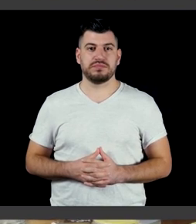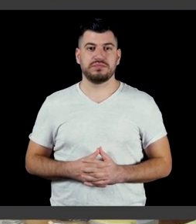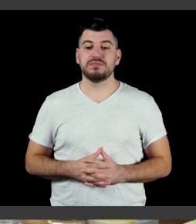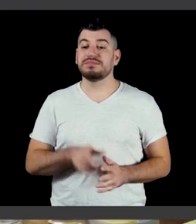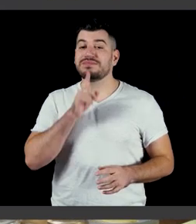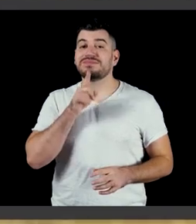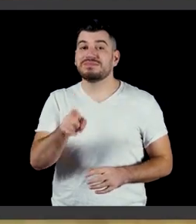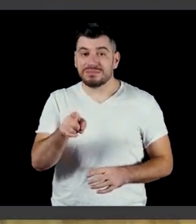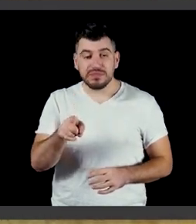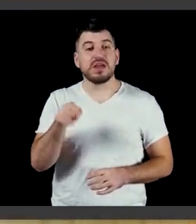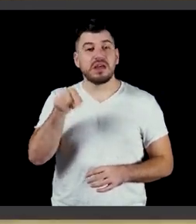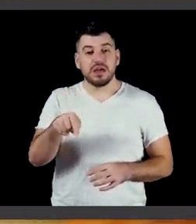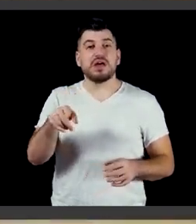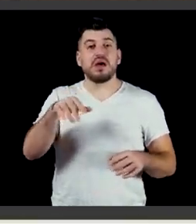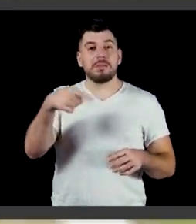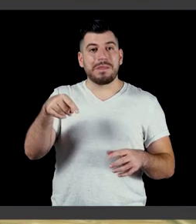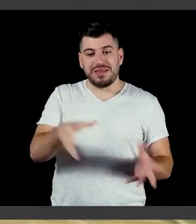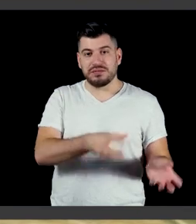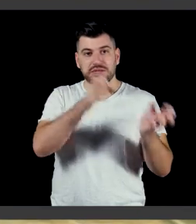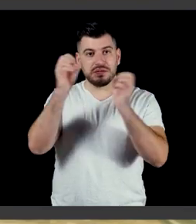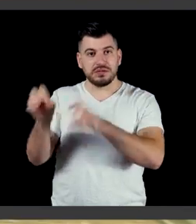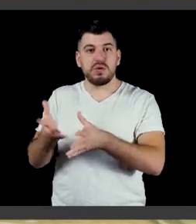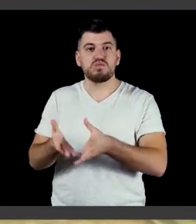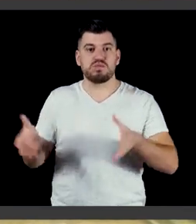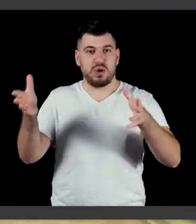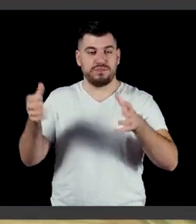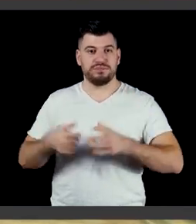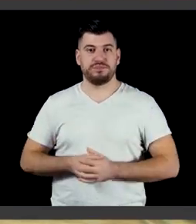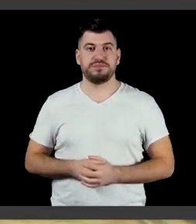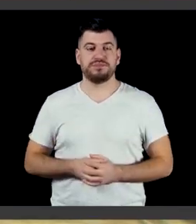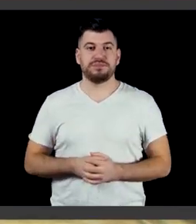Έτσι όπως είναι, παίρνω και τις πιπεριές και τις βάζω και αυτές μέσα στο μπολάκι.